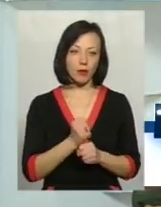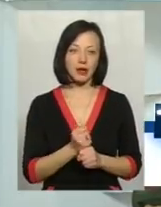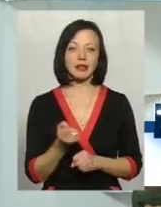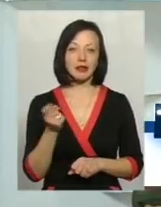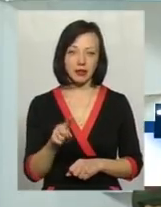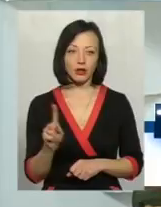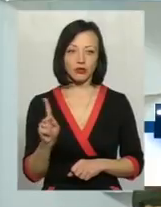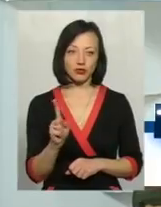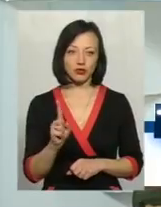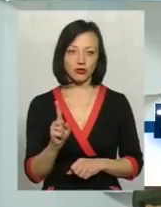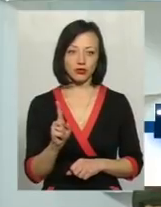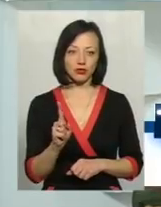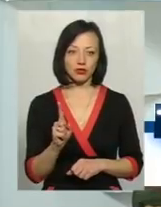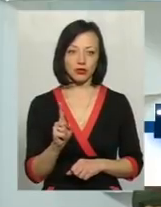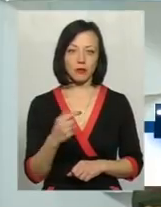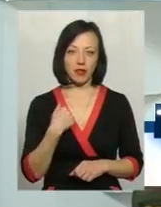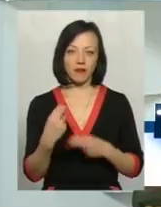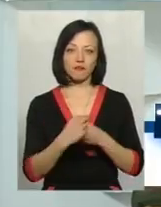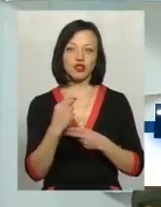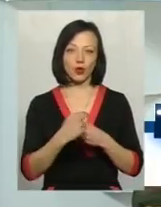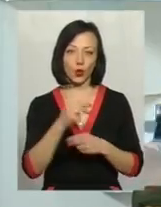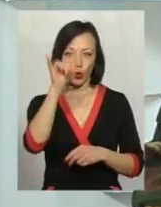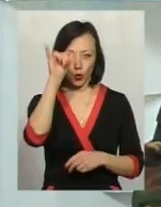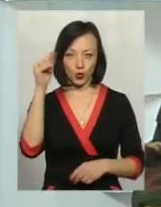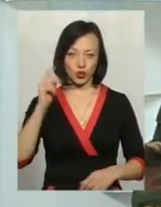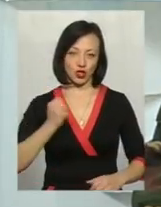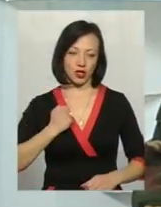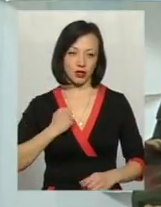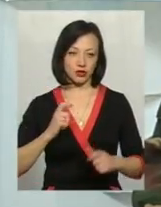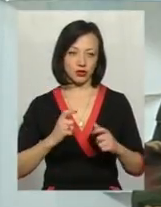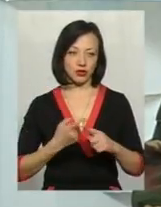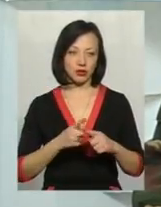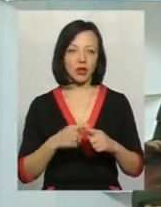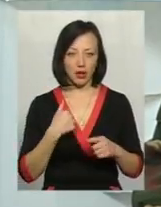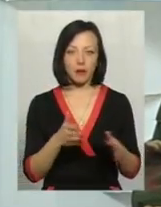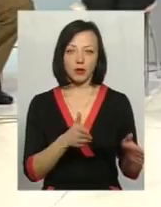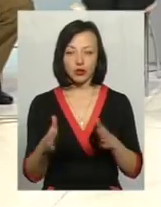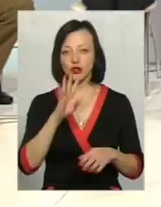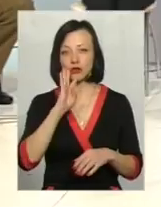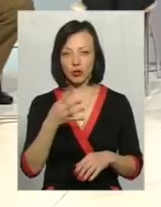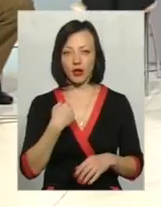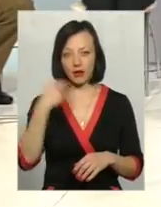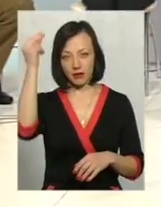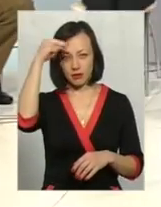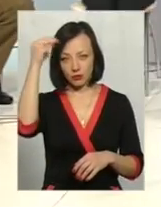мене 4 роки вчили в училищі. Ви були підготовлені до тої війни? Так, я 4 роки